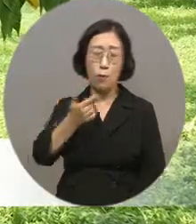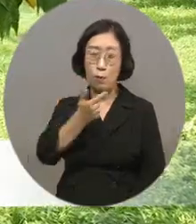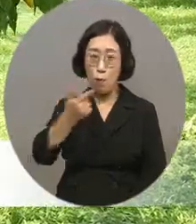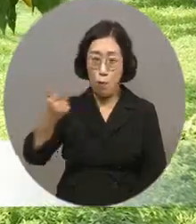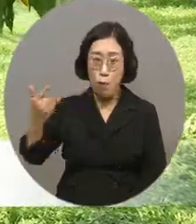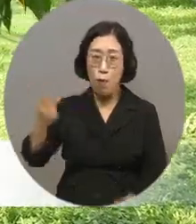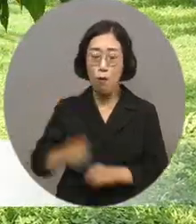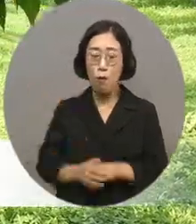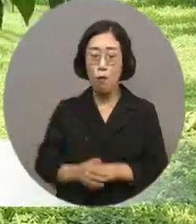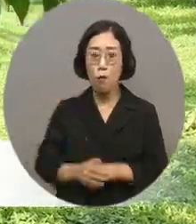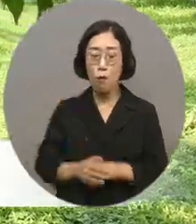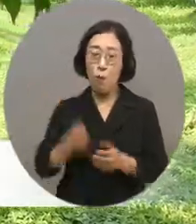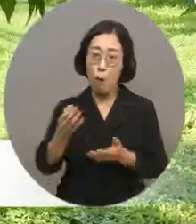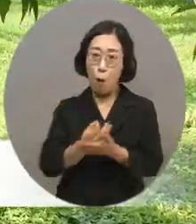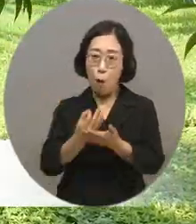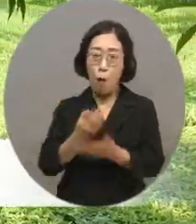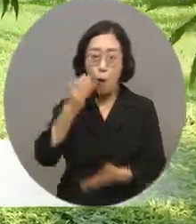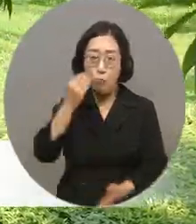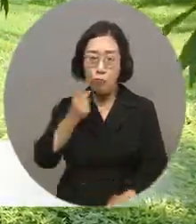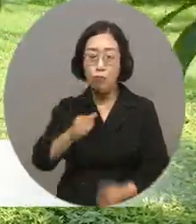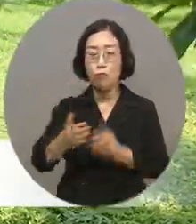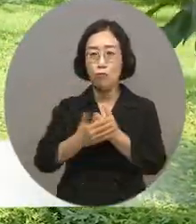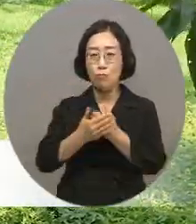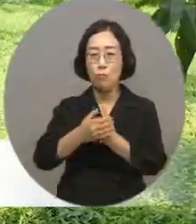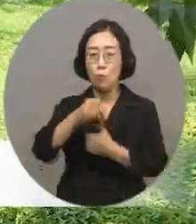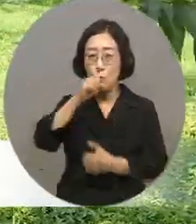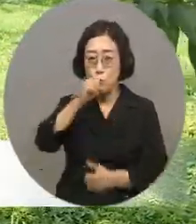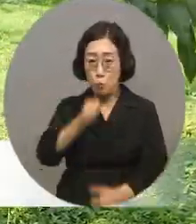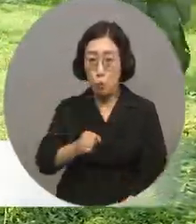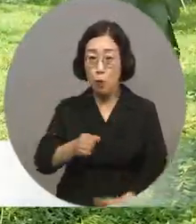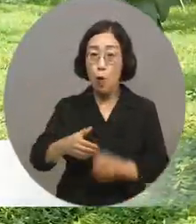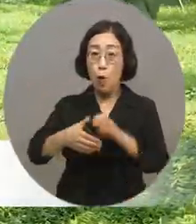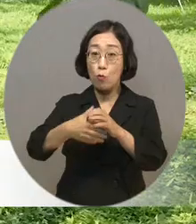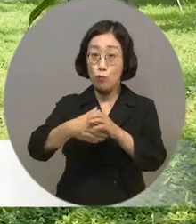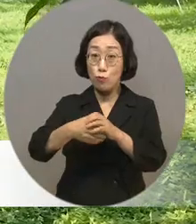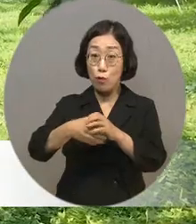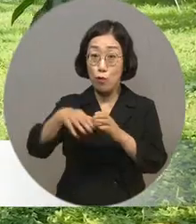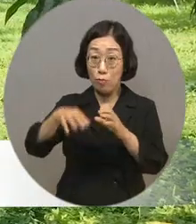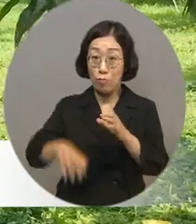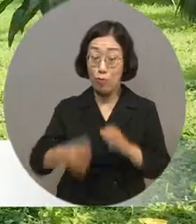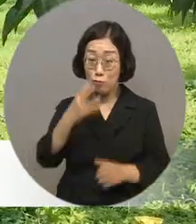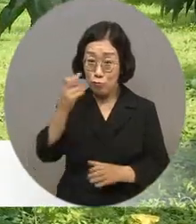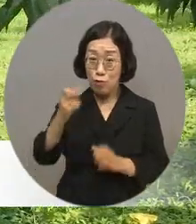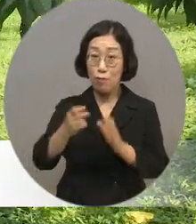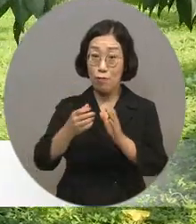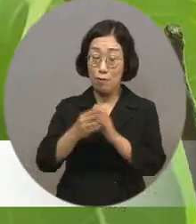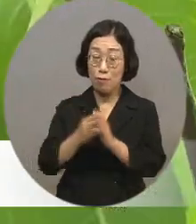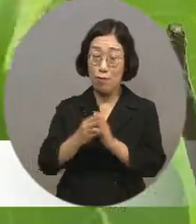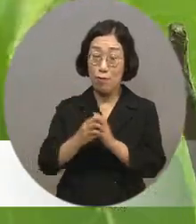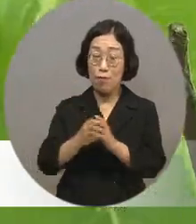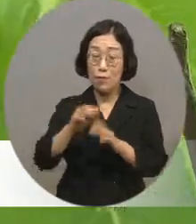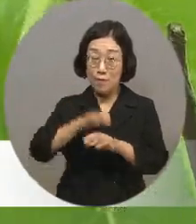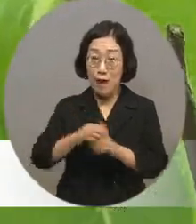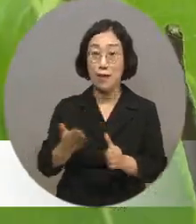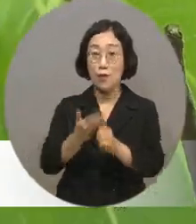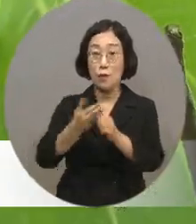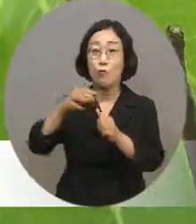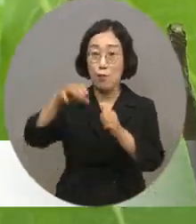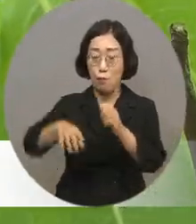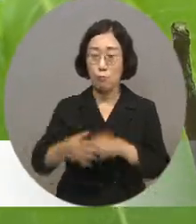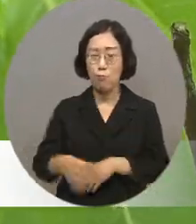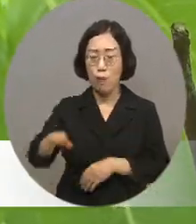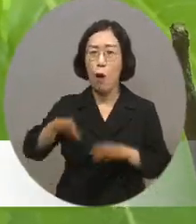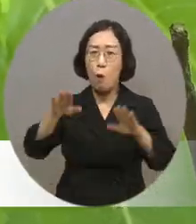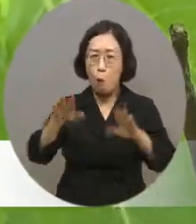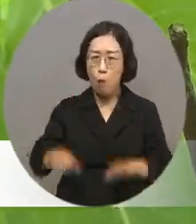월등히 뛰어나 농가 소득에 크게 기여하고 있는 순천시 대표 농산물 중 하나입니다. 그러나 올해